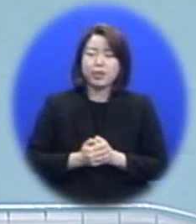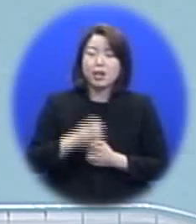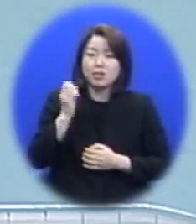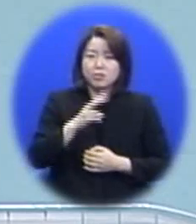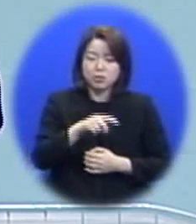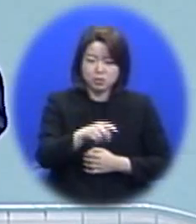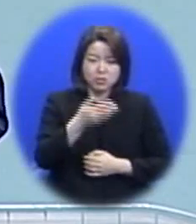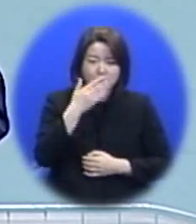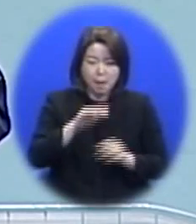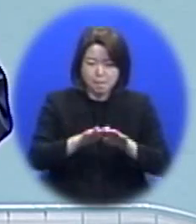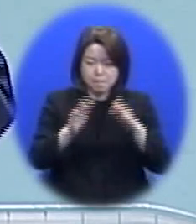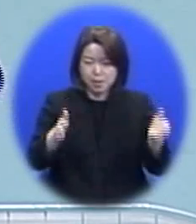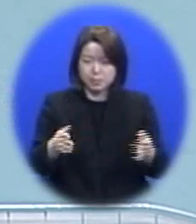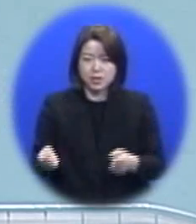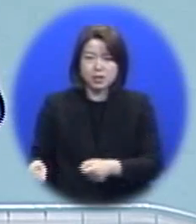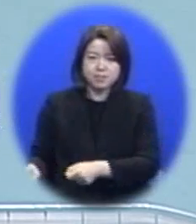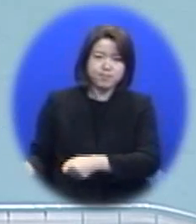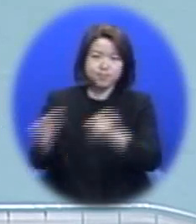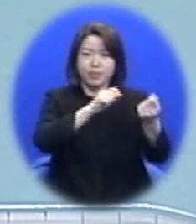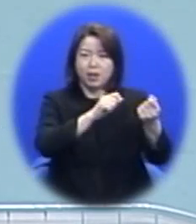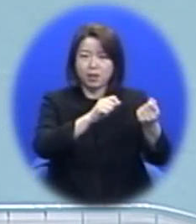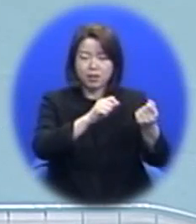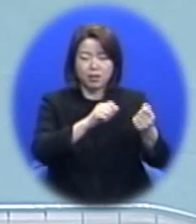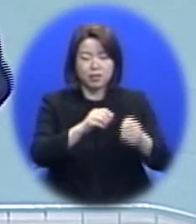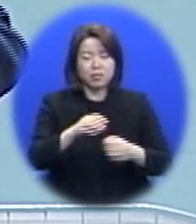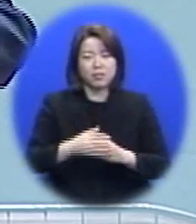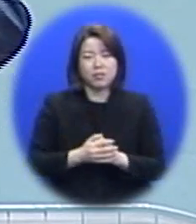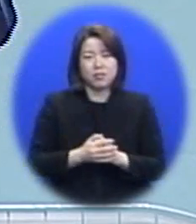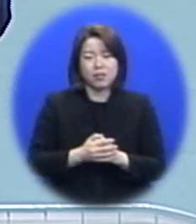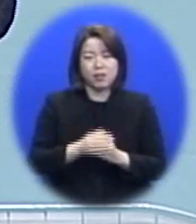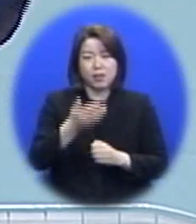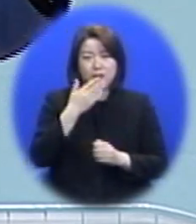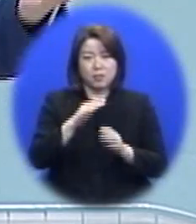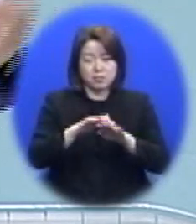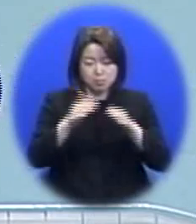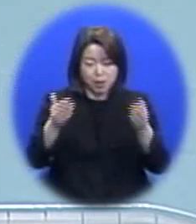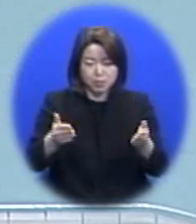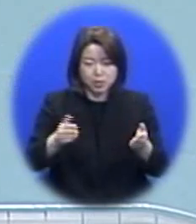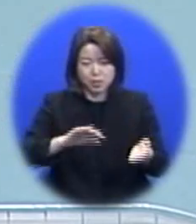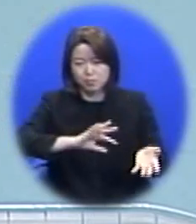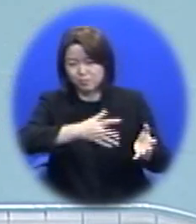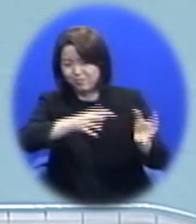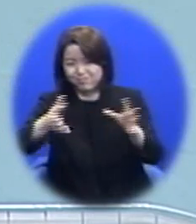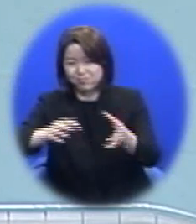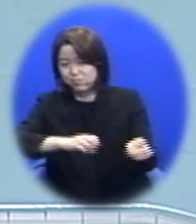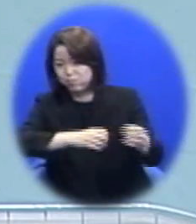그리고는 그냥 상을 걷어 차버렸습니다. 밥상이 다